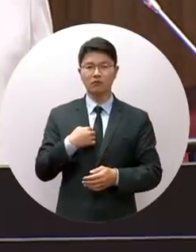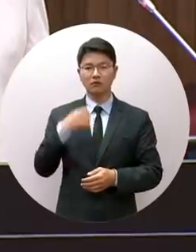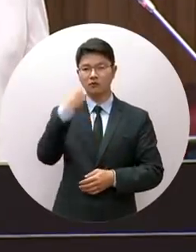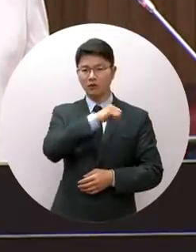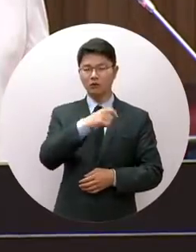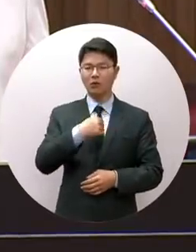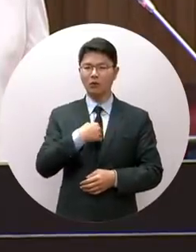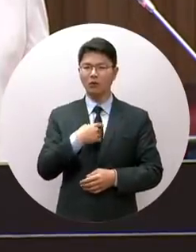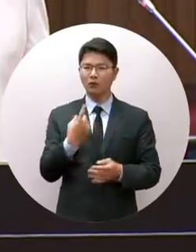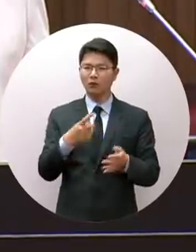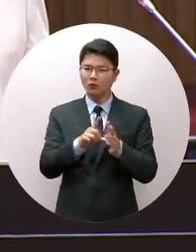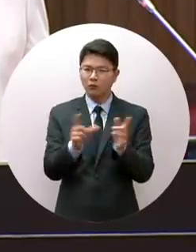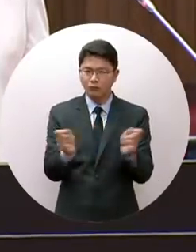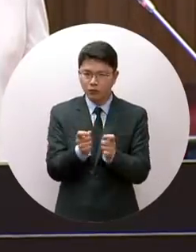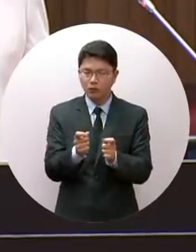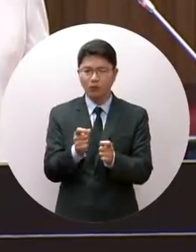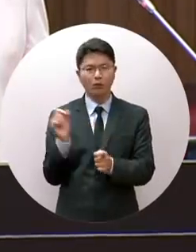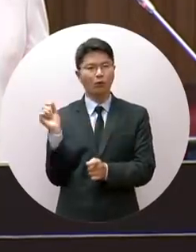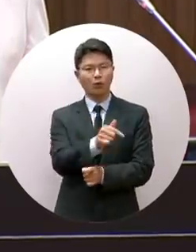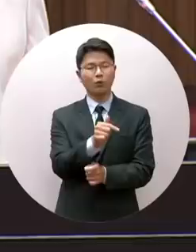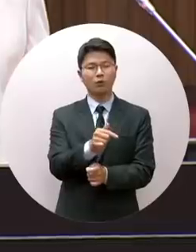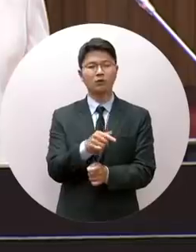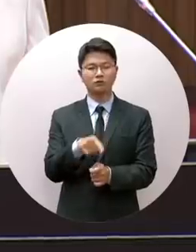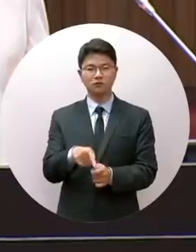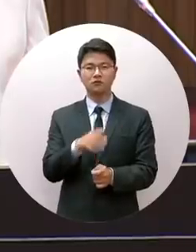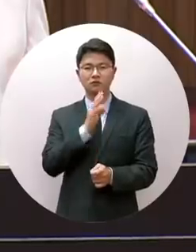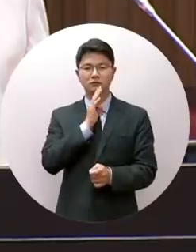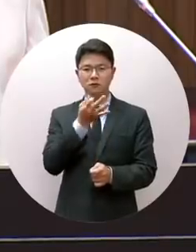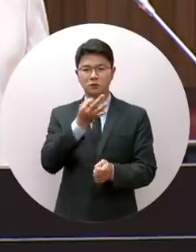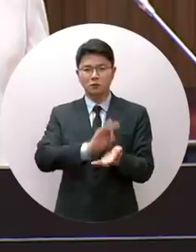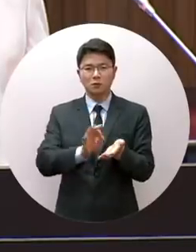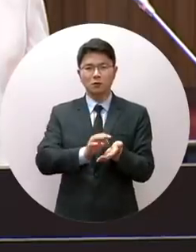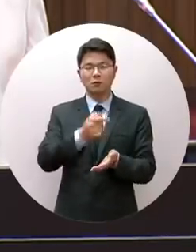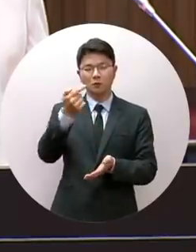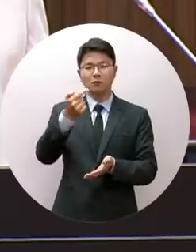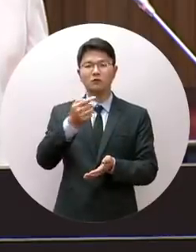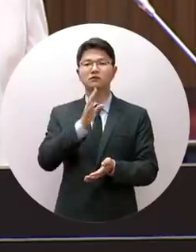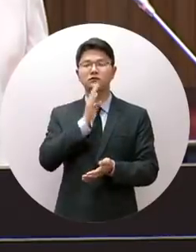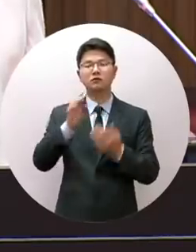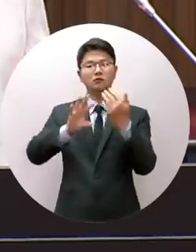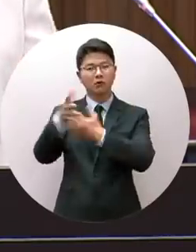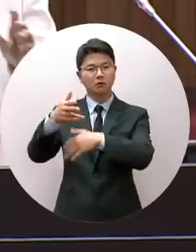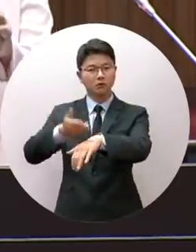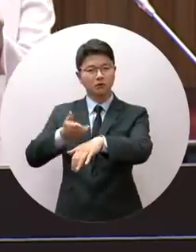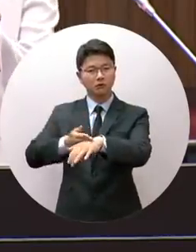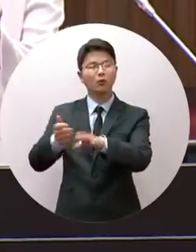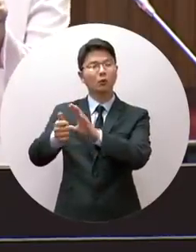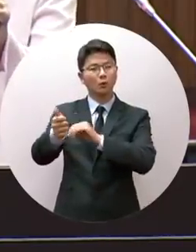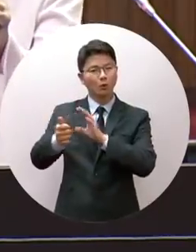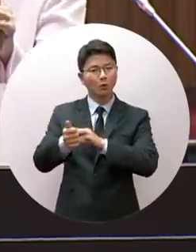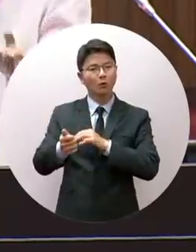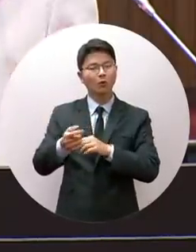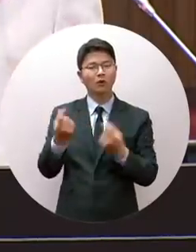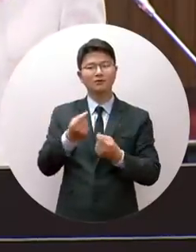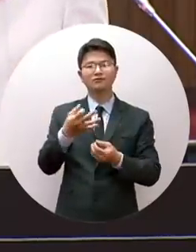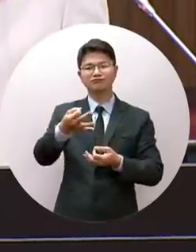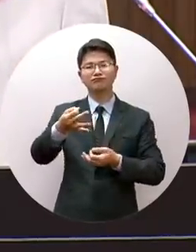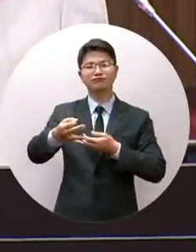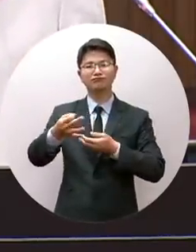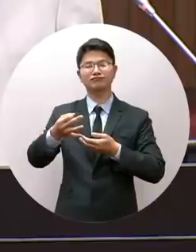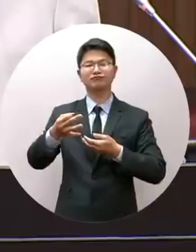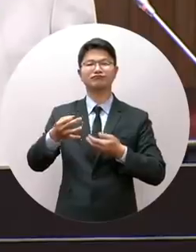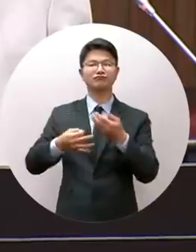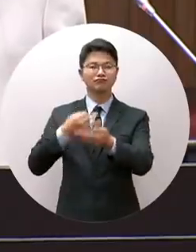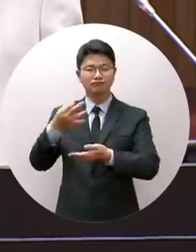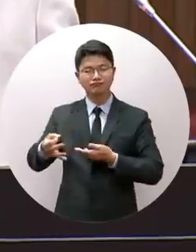用，来希望可以买技术跟本土化。但是问题，这10吉瓦里面，我们看